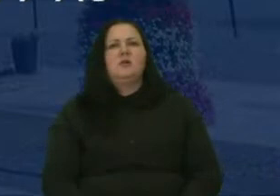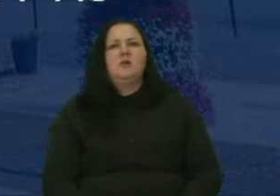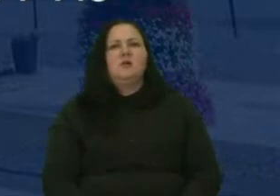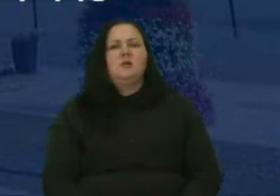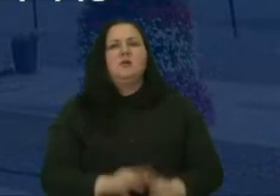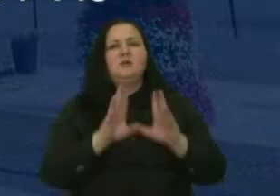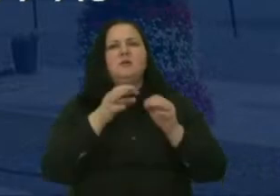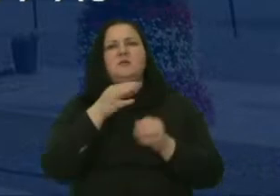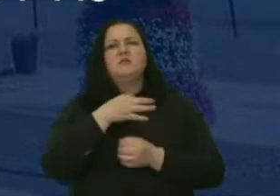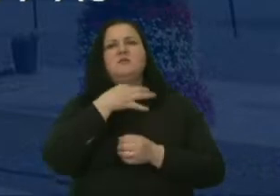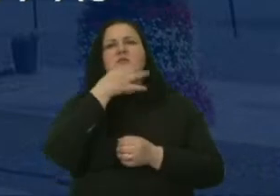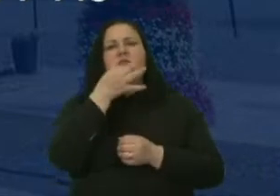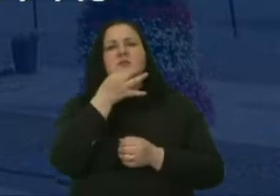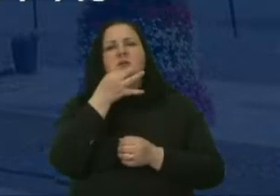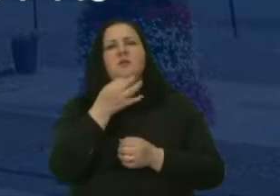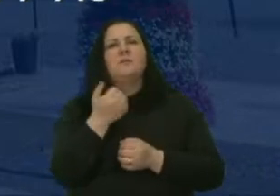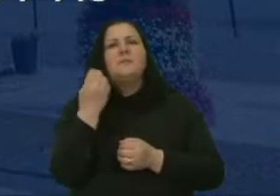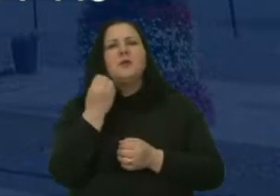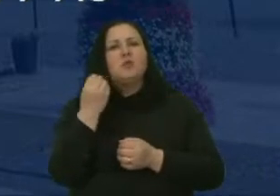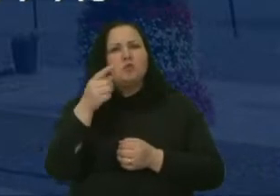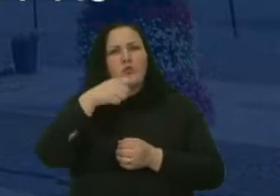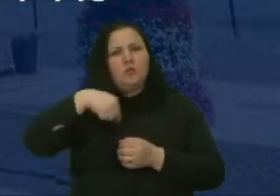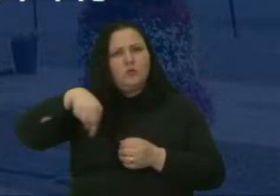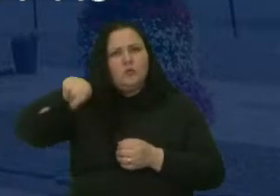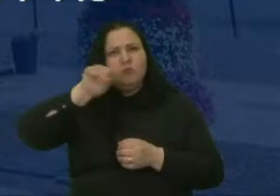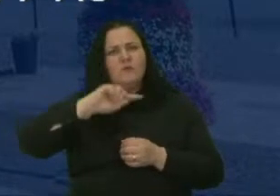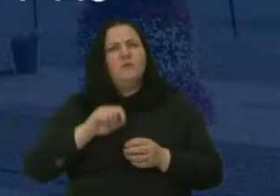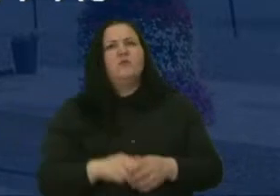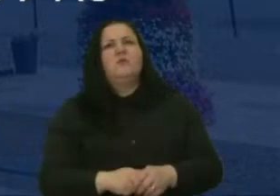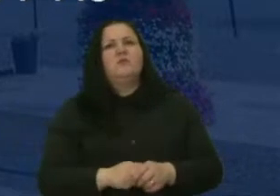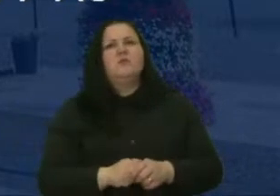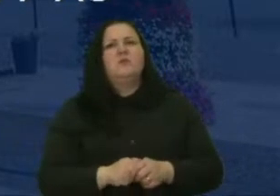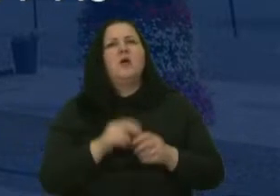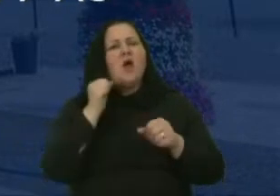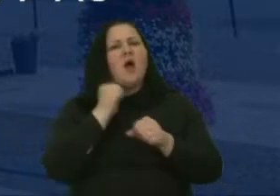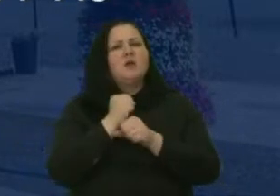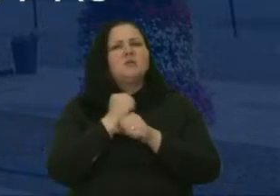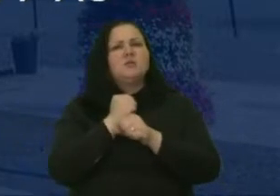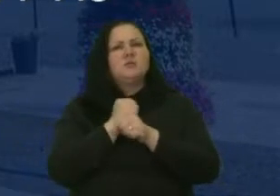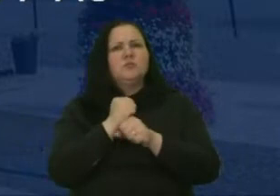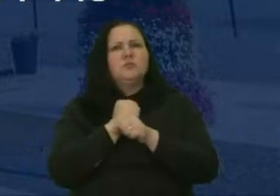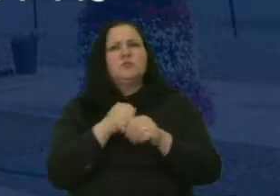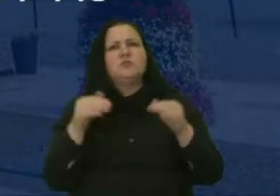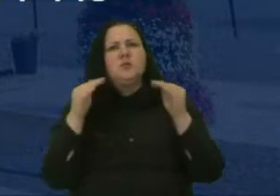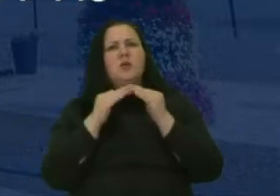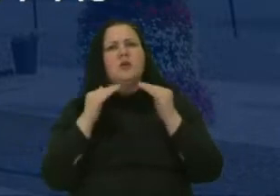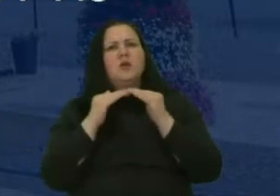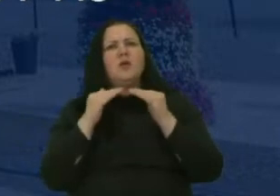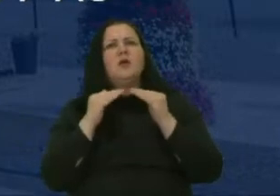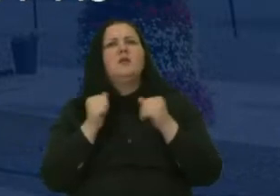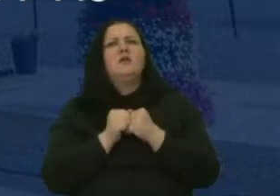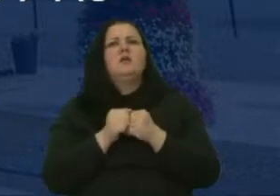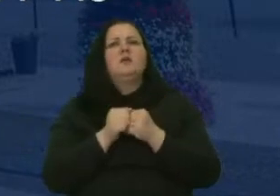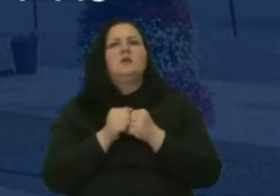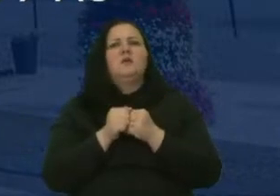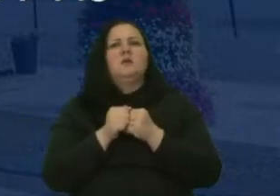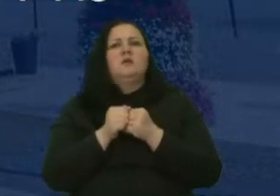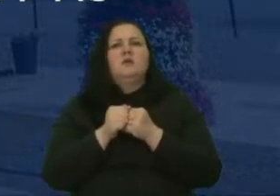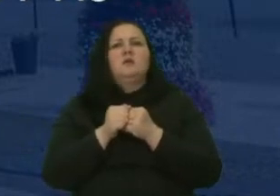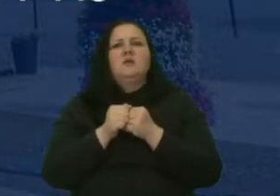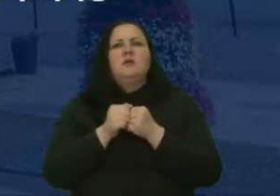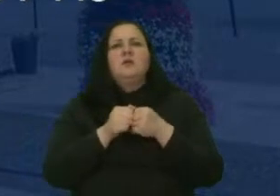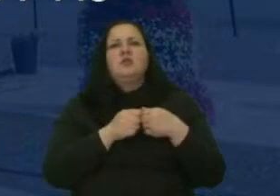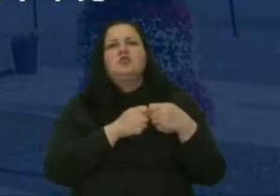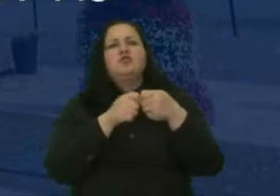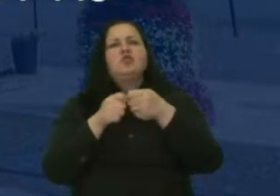fac o referire din respect pentru munca dumneavoastră chiar dacă timpul e un pic înaintat dar repet Ați muncit În egală măsură toți consilierii locali ă societate